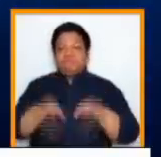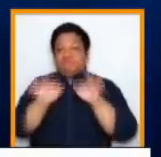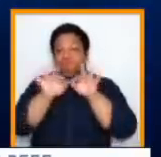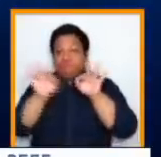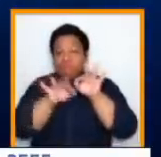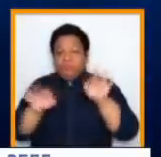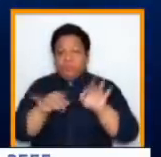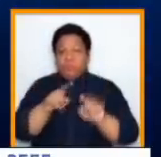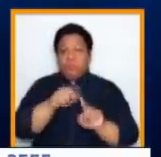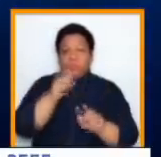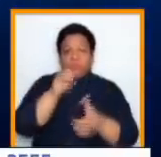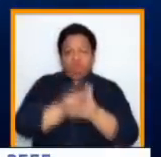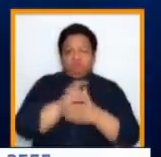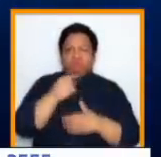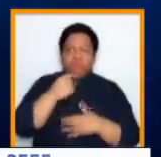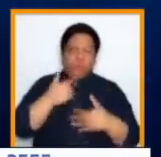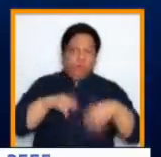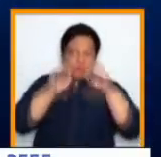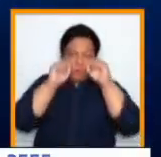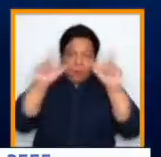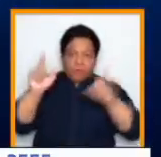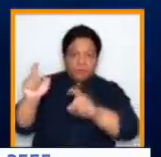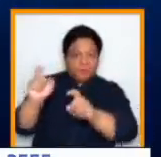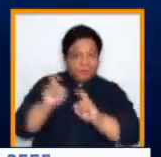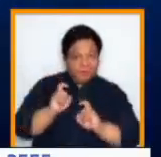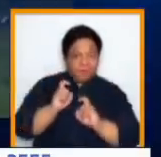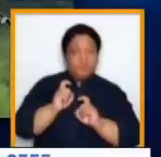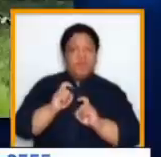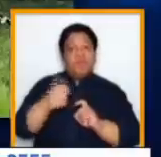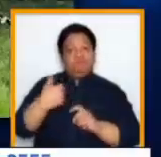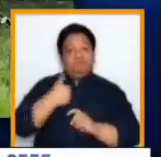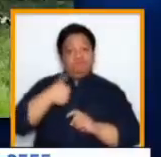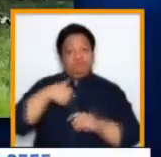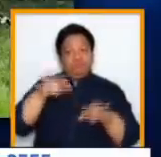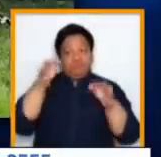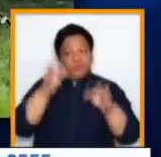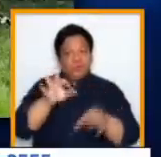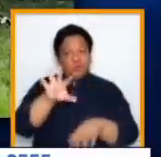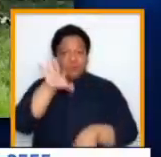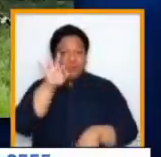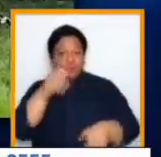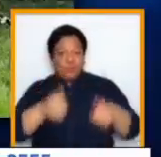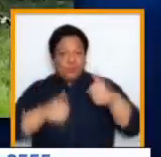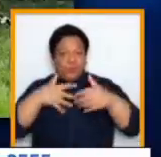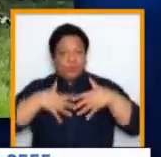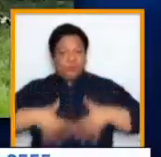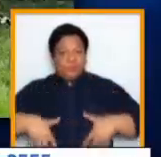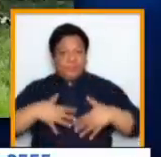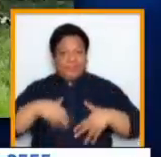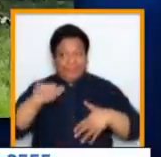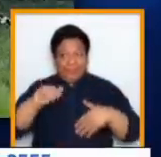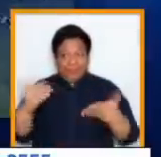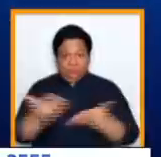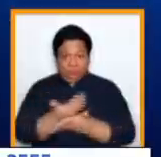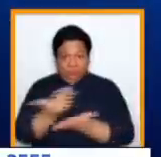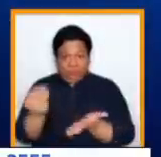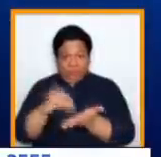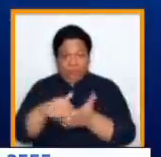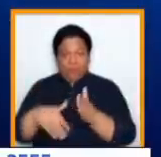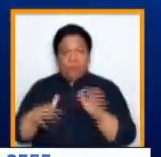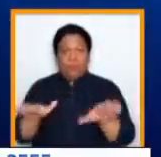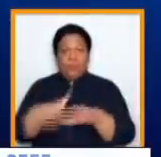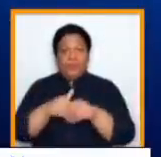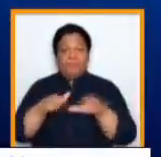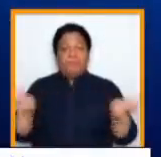ito sa kanya ni Steph at siya pa ang namili ng kanyang wedding dress. Wow. Ang renewal of vows ay kasabay ng pagdiriwang ng kanilang 10th